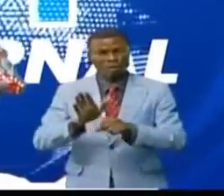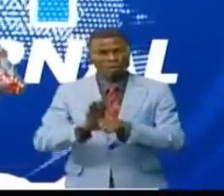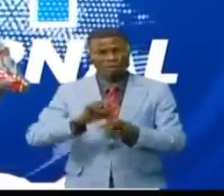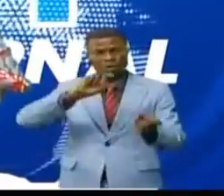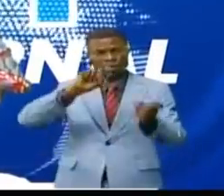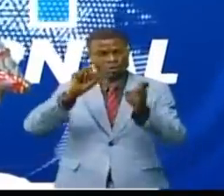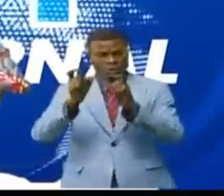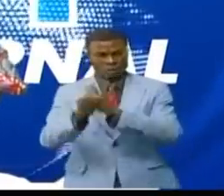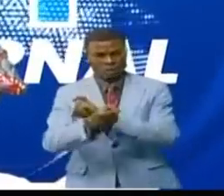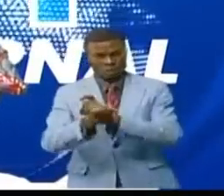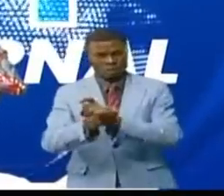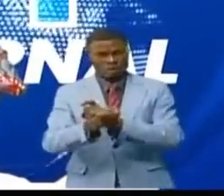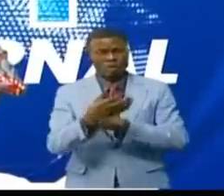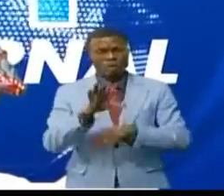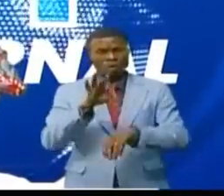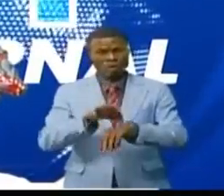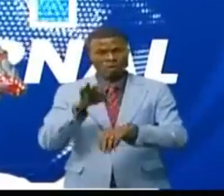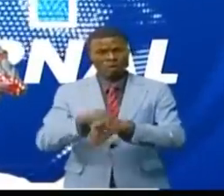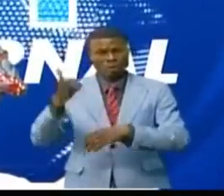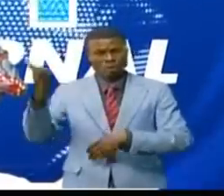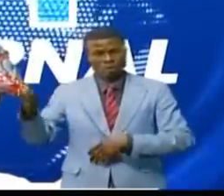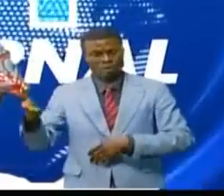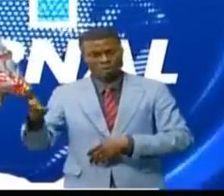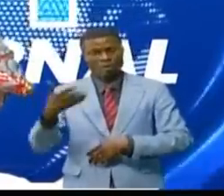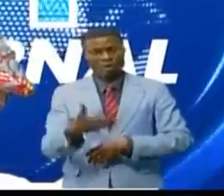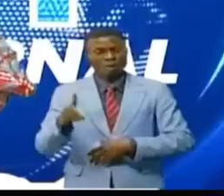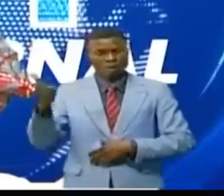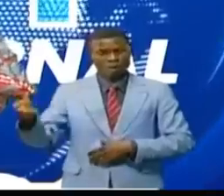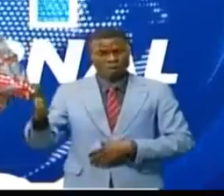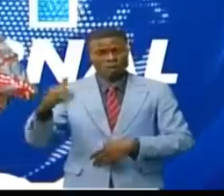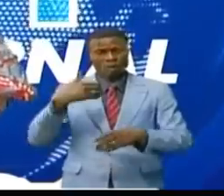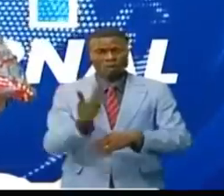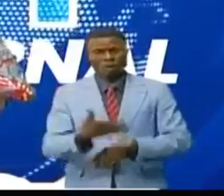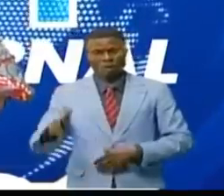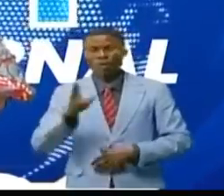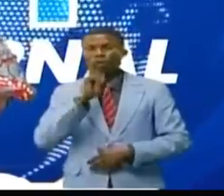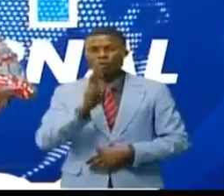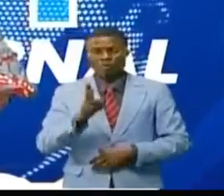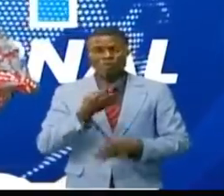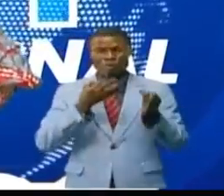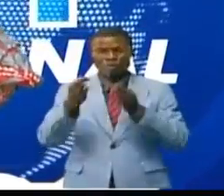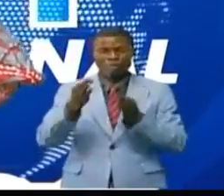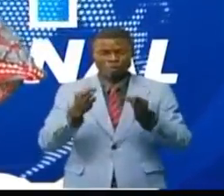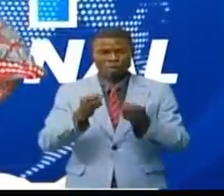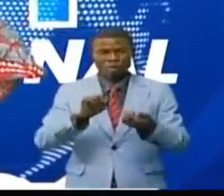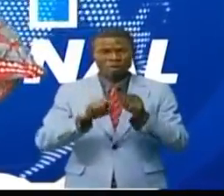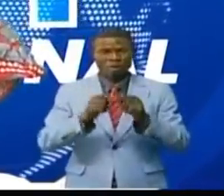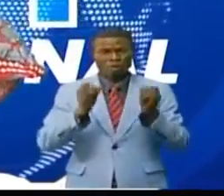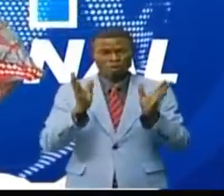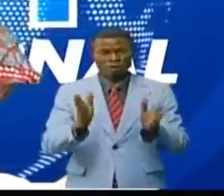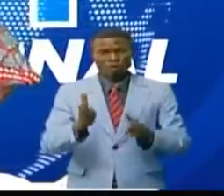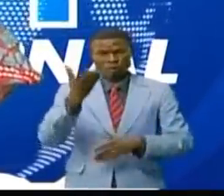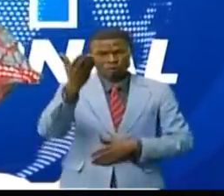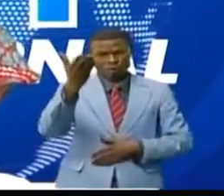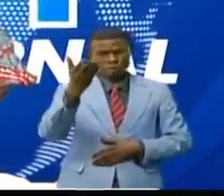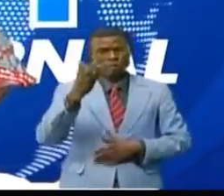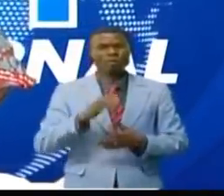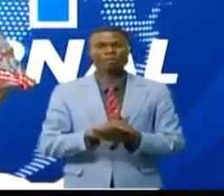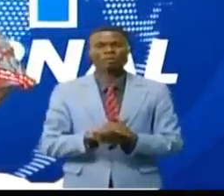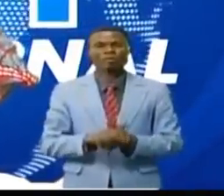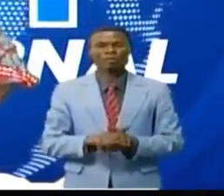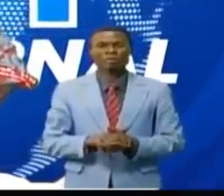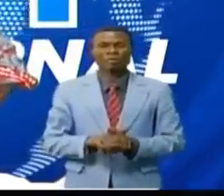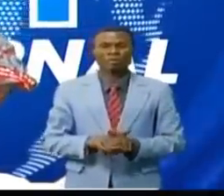transformation des opportunités existantes en produits réels. Les détails avec Christine Linzo.